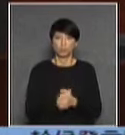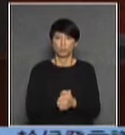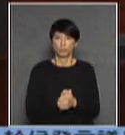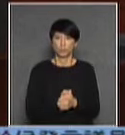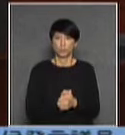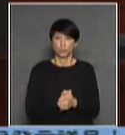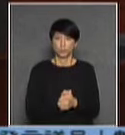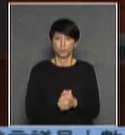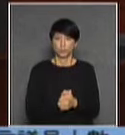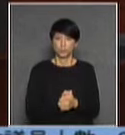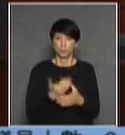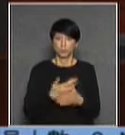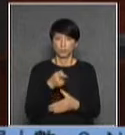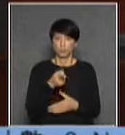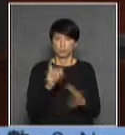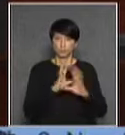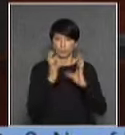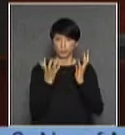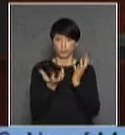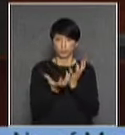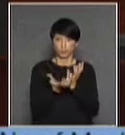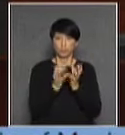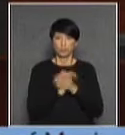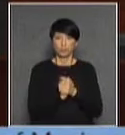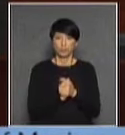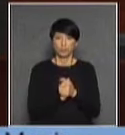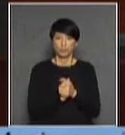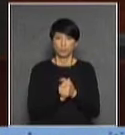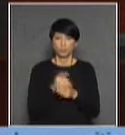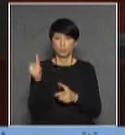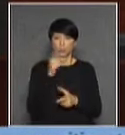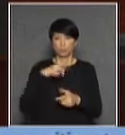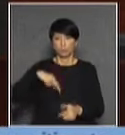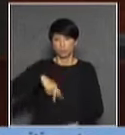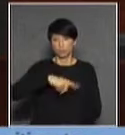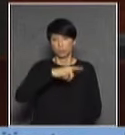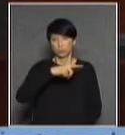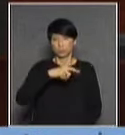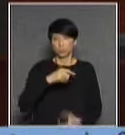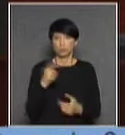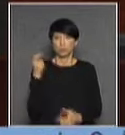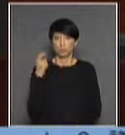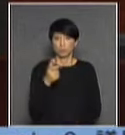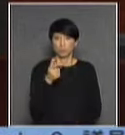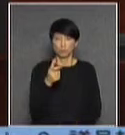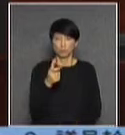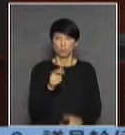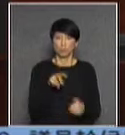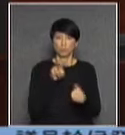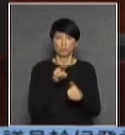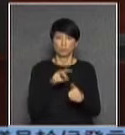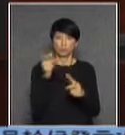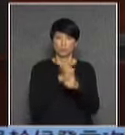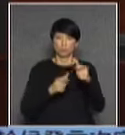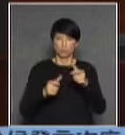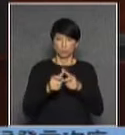该要就返呢啲团体即係嗰啲嘅行政同埋使用控制财政嘅问题方